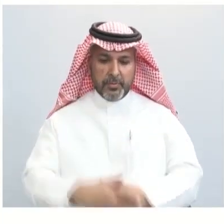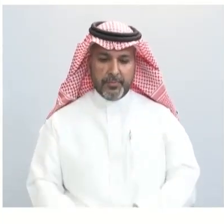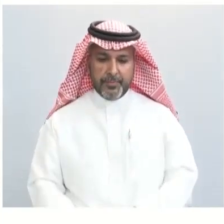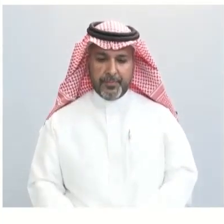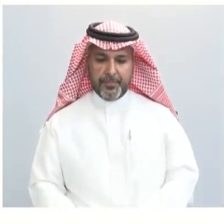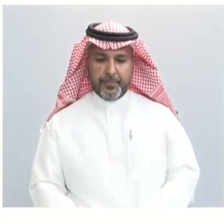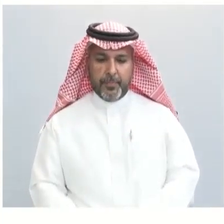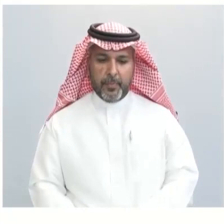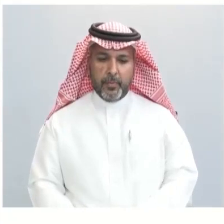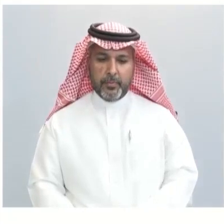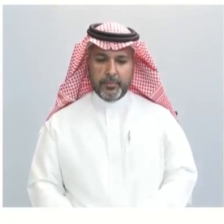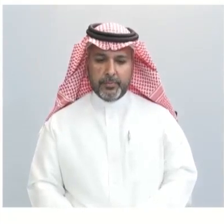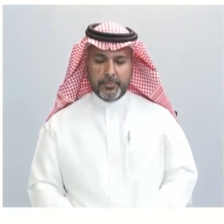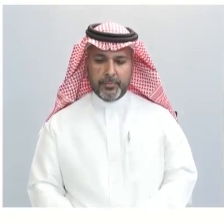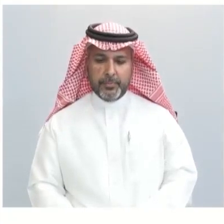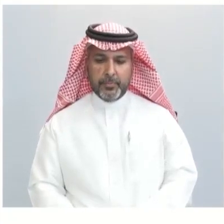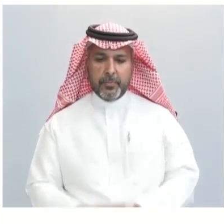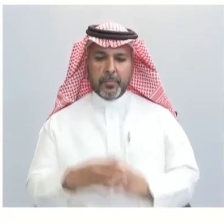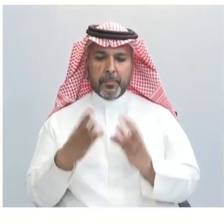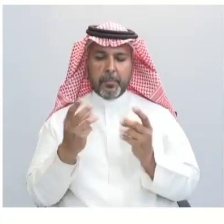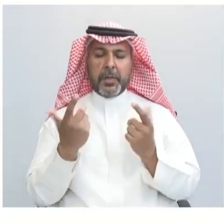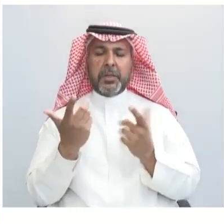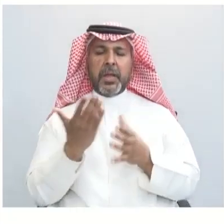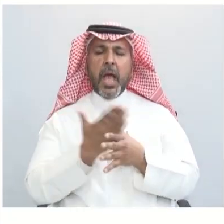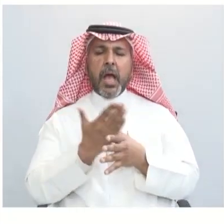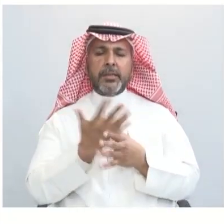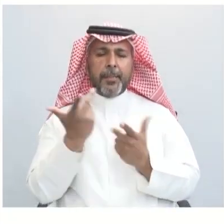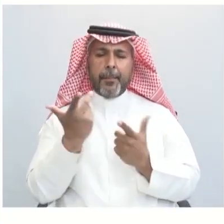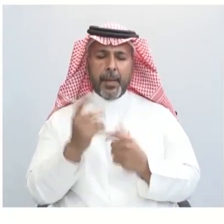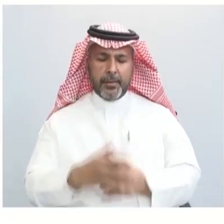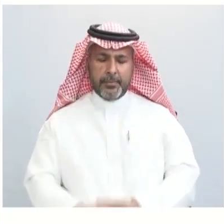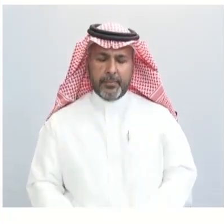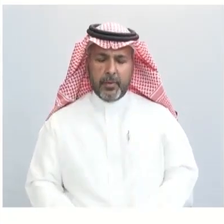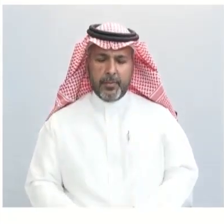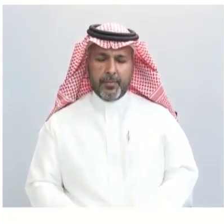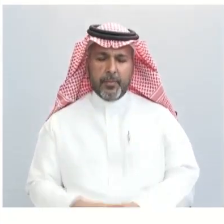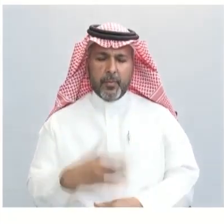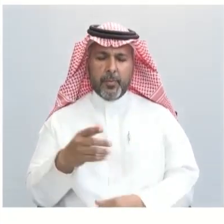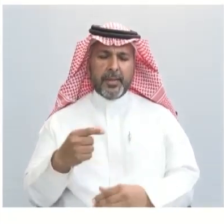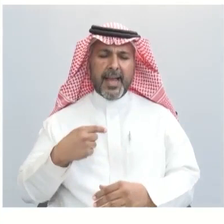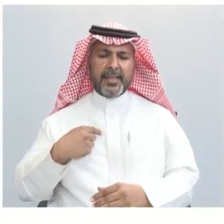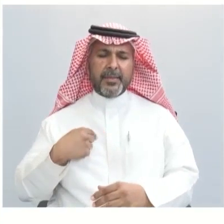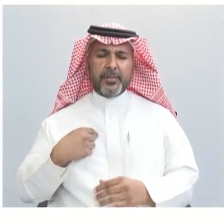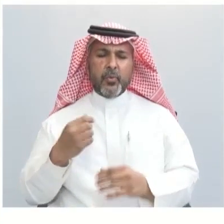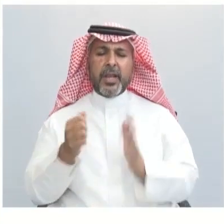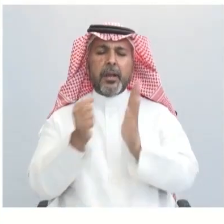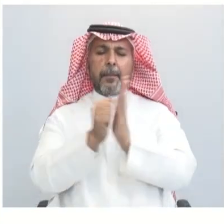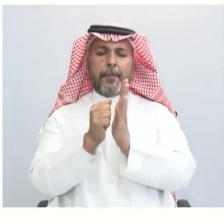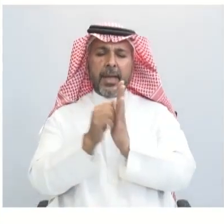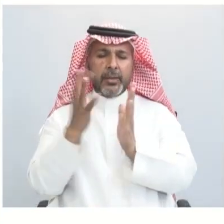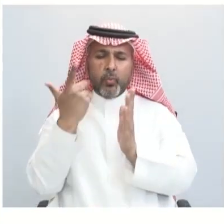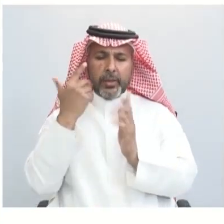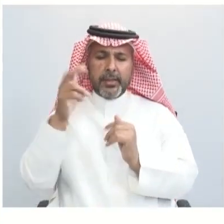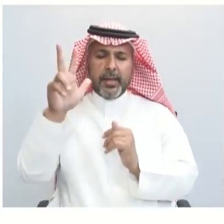بعد ذلك نحدد الغرض من نقوم بإدخال الأدرس لاين،